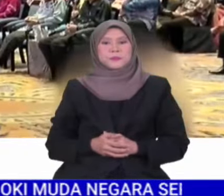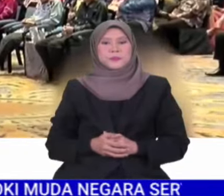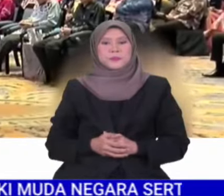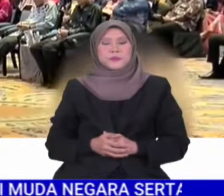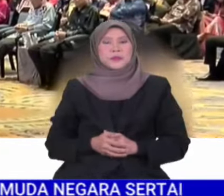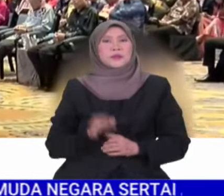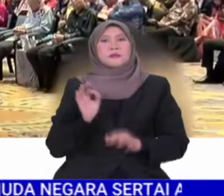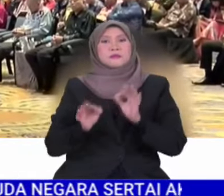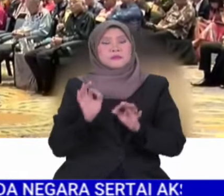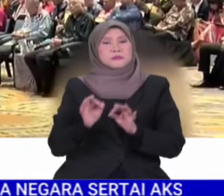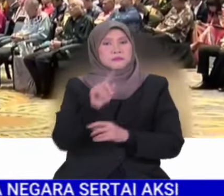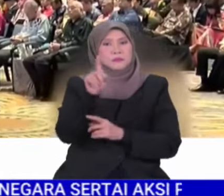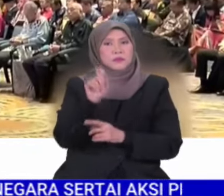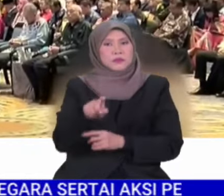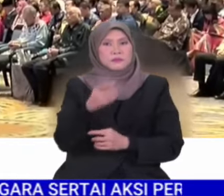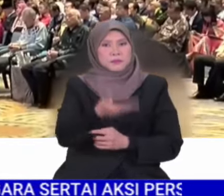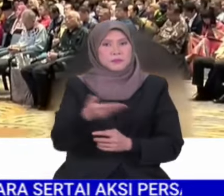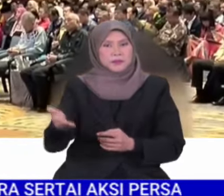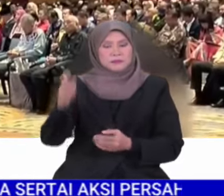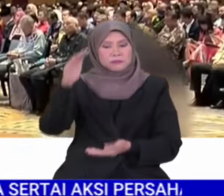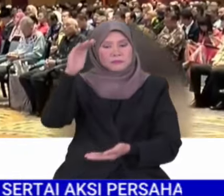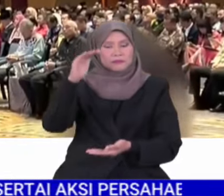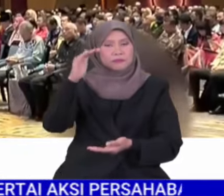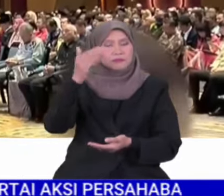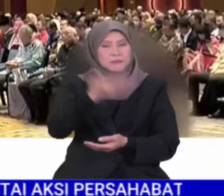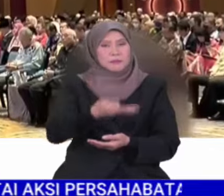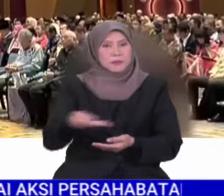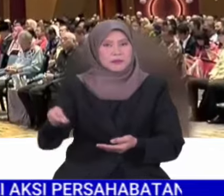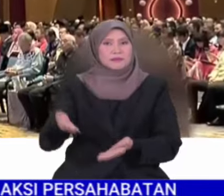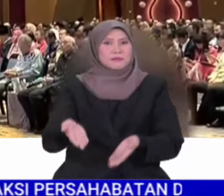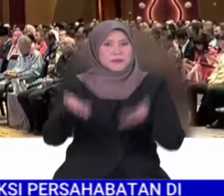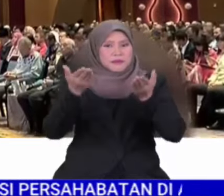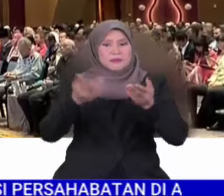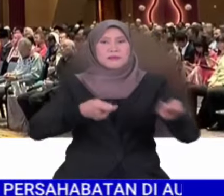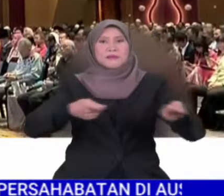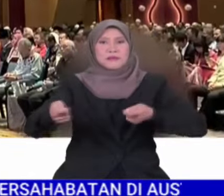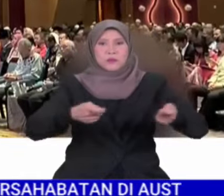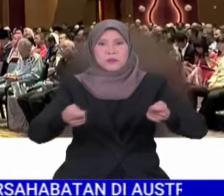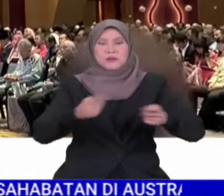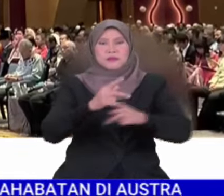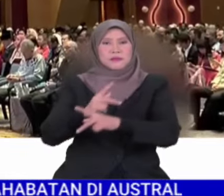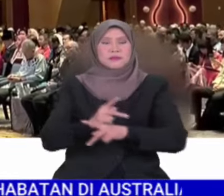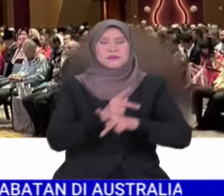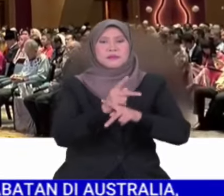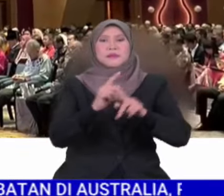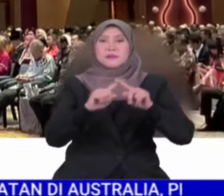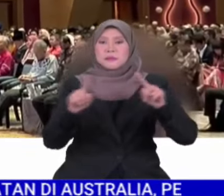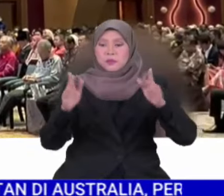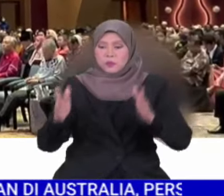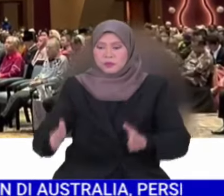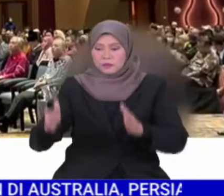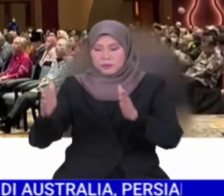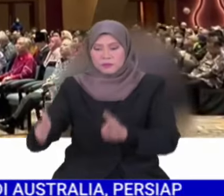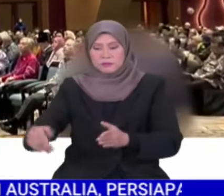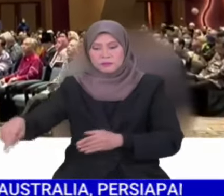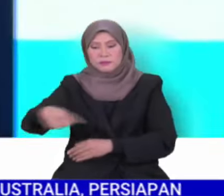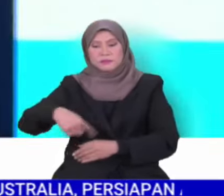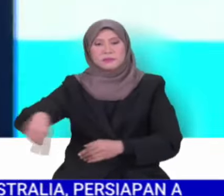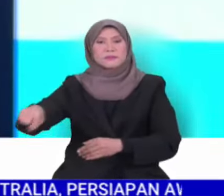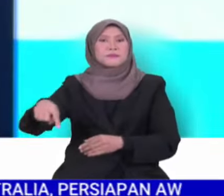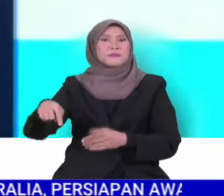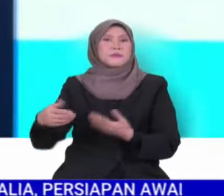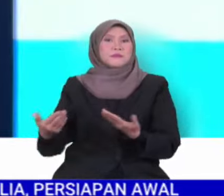Begitu juga kalau kita bicarakan soal inflasi terkawal. Tapi bagi orang yang hidupnya yang di tahap